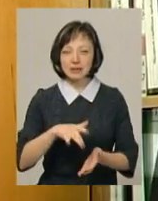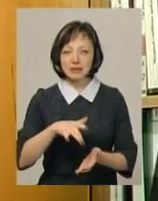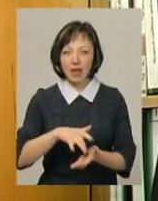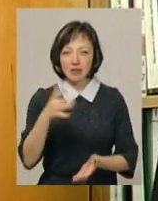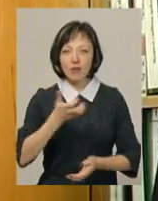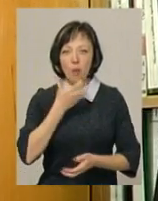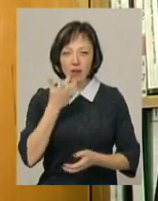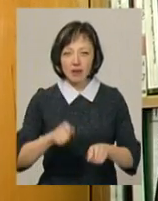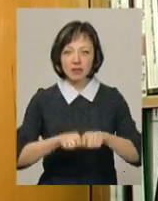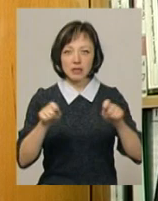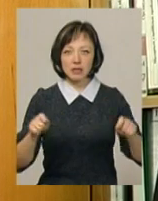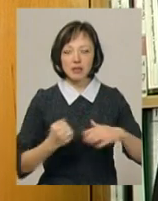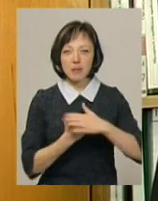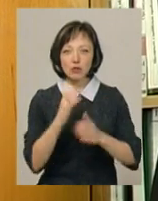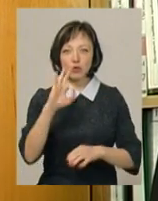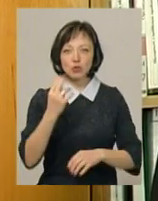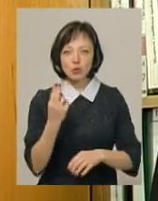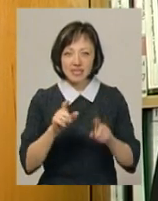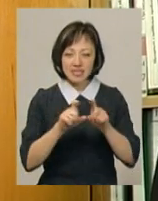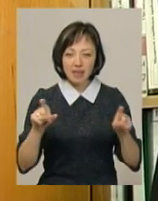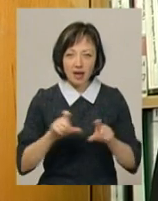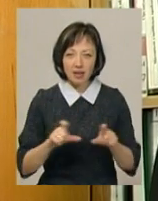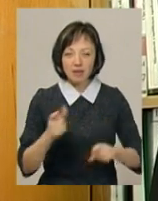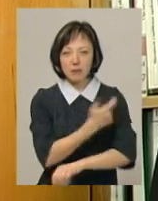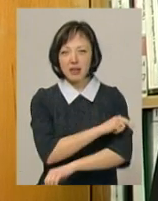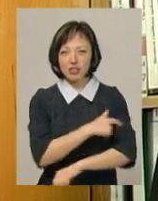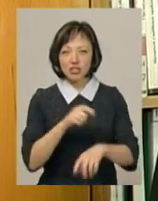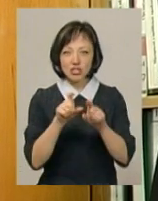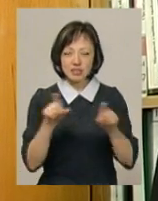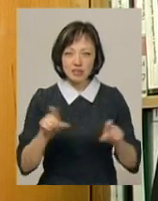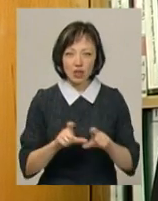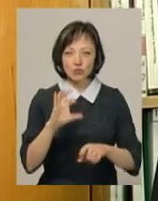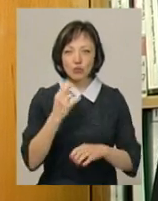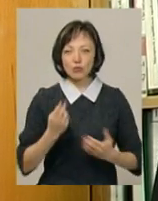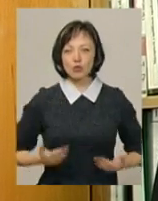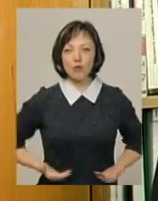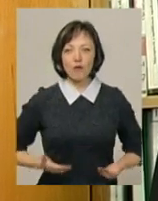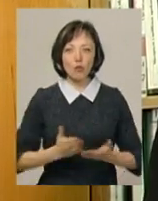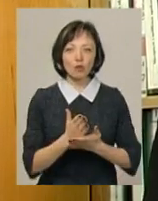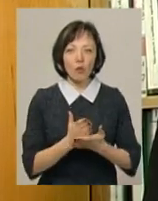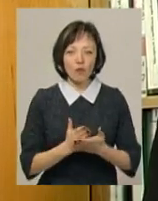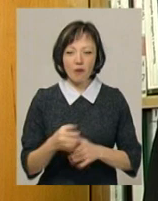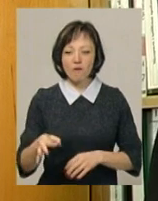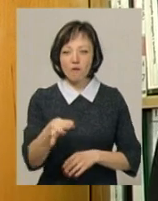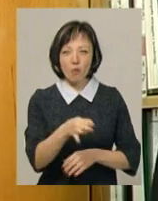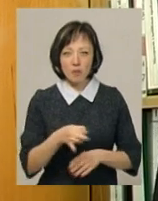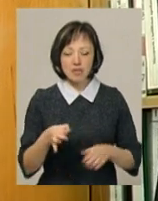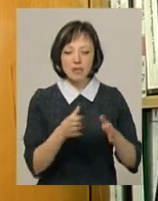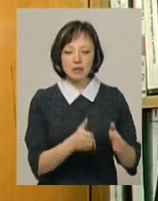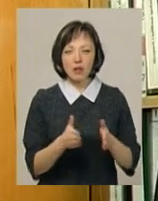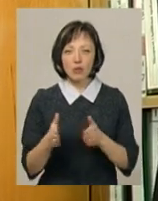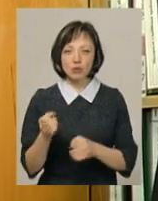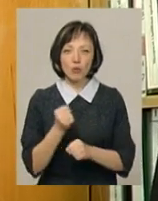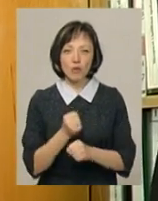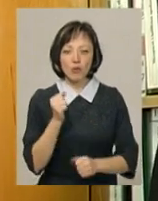розгорнуті на базі закладів соціальної сфери, медичних закладів, закладів соціально-побутового обслуговування. В області налагоджено роботу